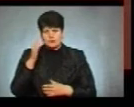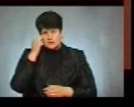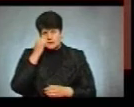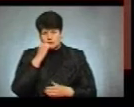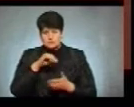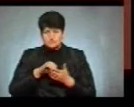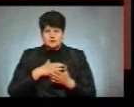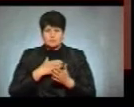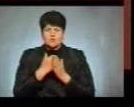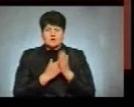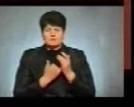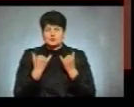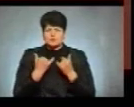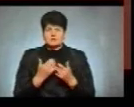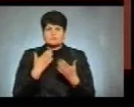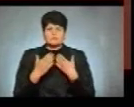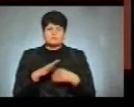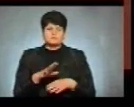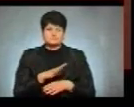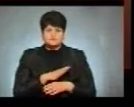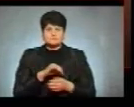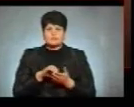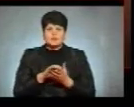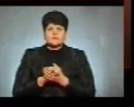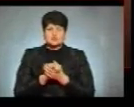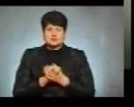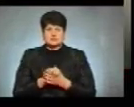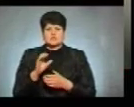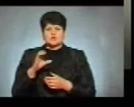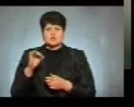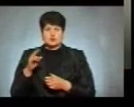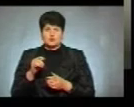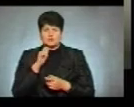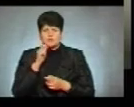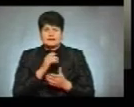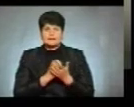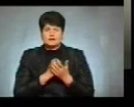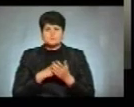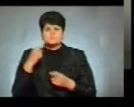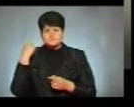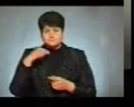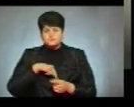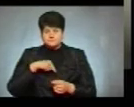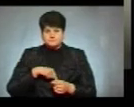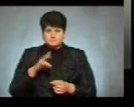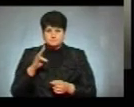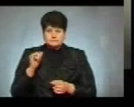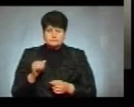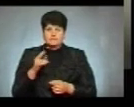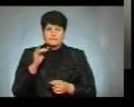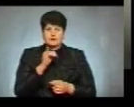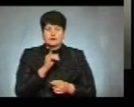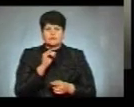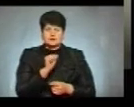участь у нашій програмі. Нагадаю, що сьогодні ми спілкувалися з членом Асоціації соціологів України, кандидатом психологічних наук, доцентом ТНЕУ Андрієм